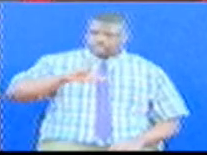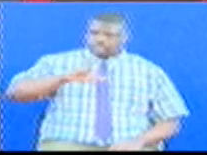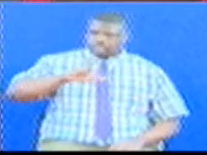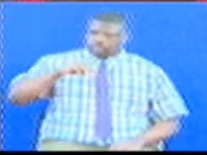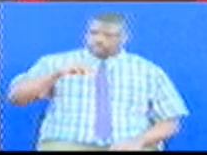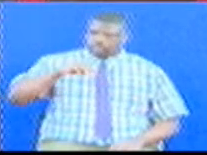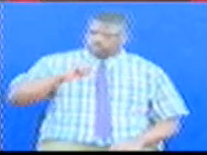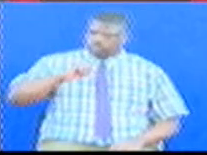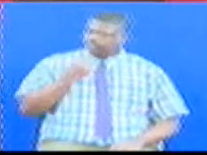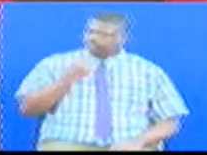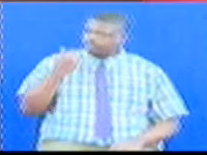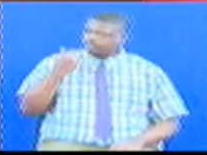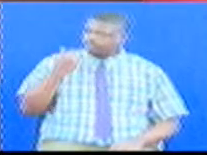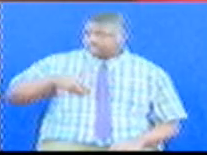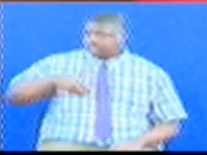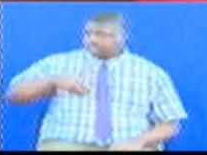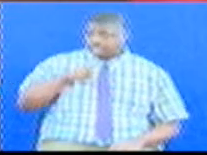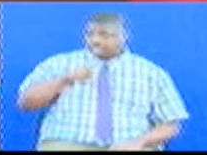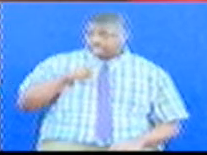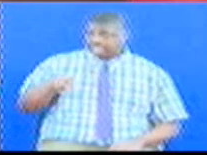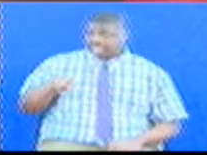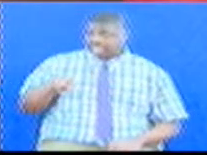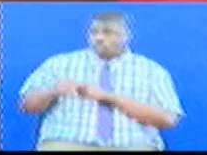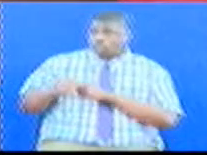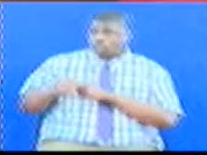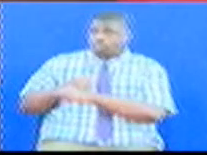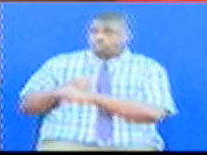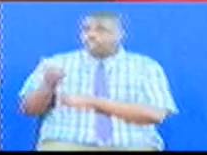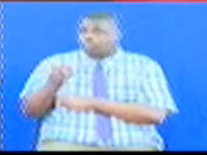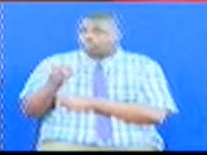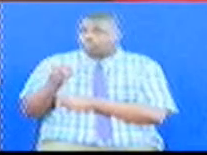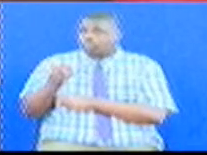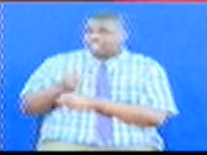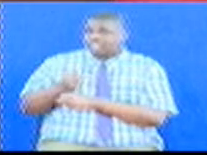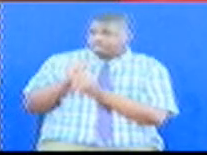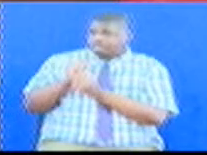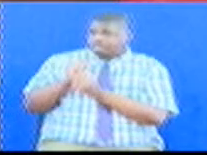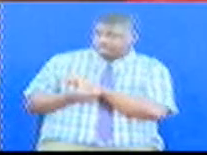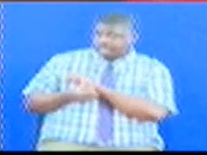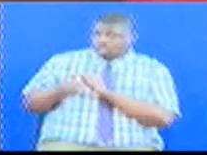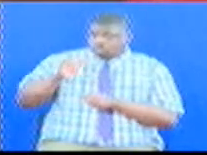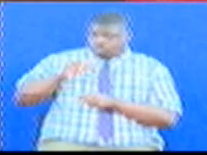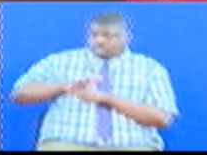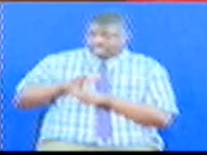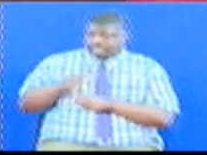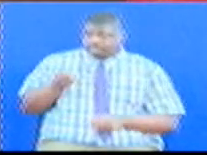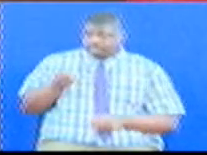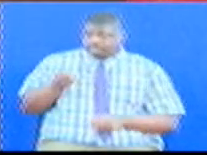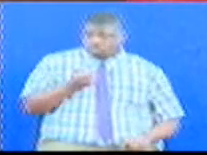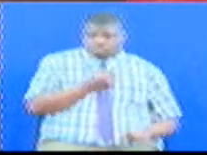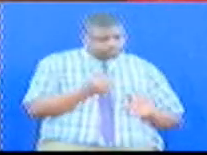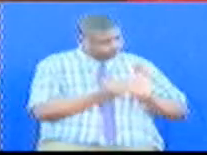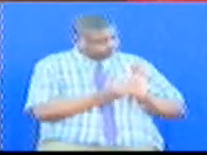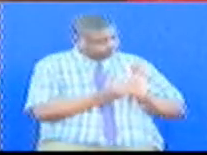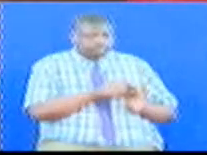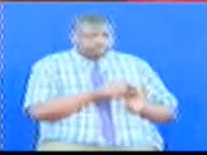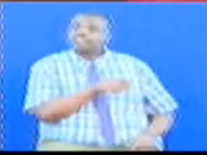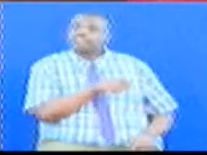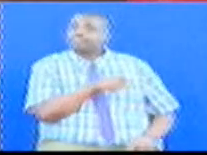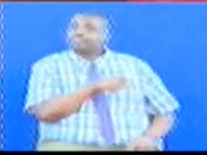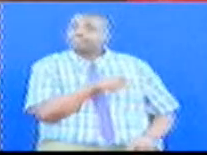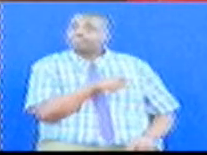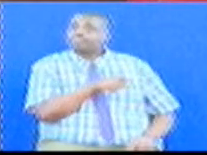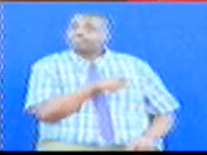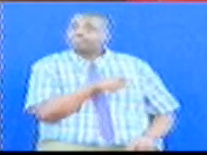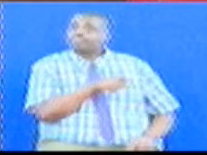anasema serikali hii ya awamu ya tano ndio imefanya mabadiliko mengi madogo ya sheria. Hiyo tafsiri yake kuwa serikali ya